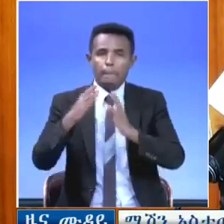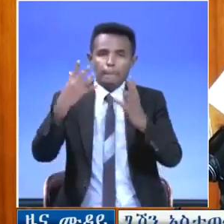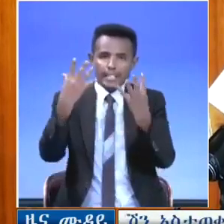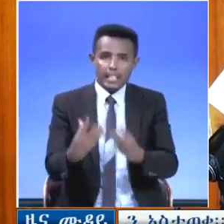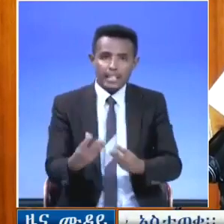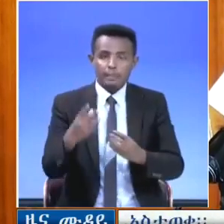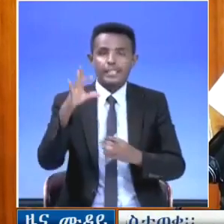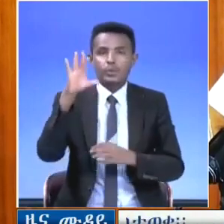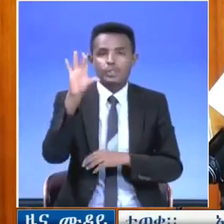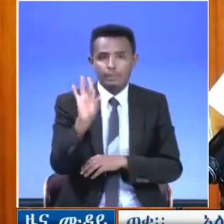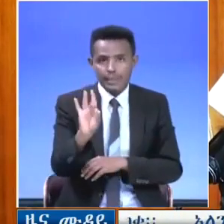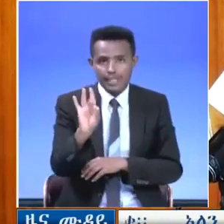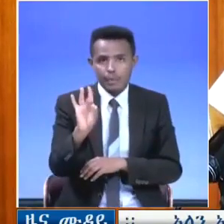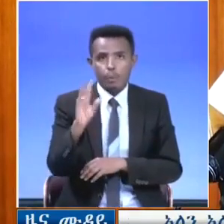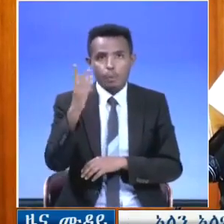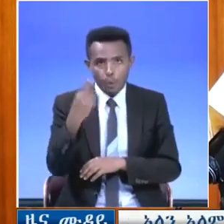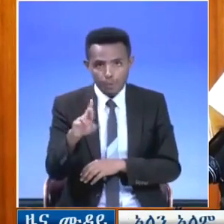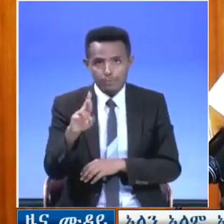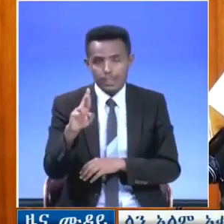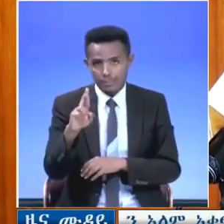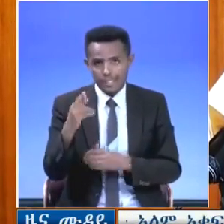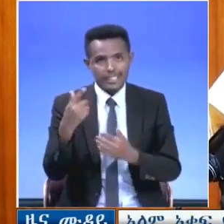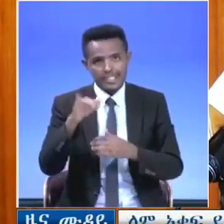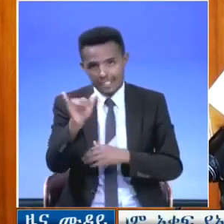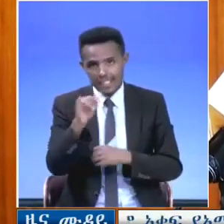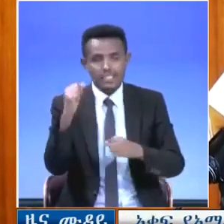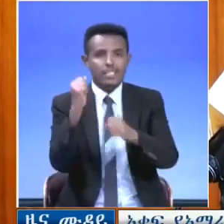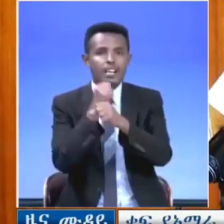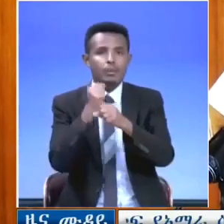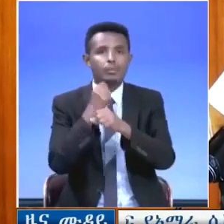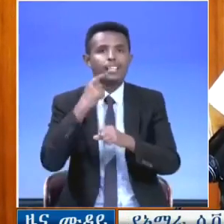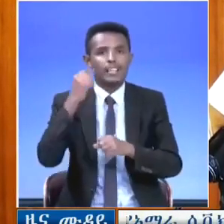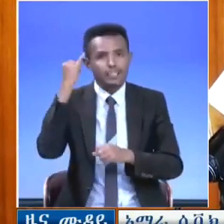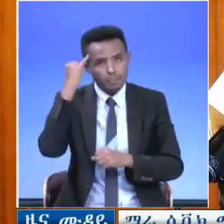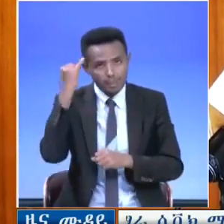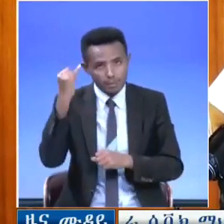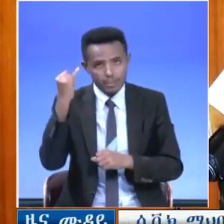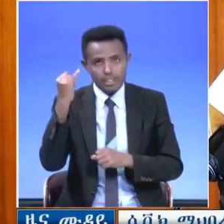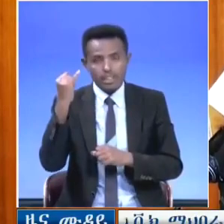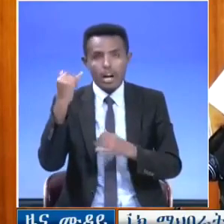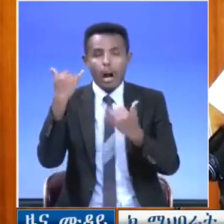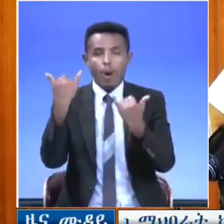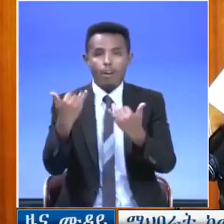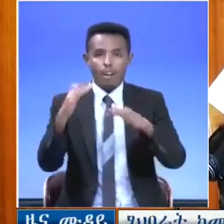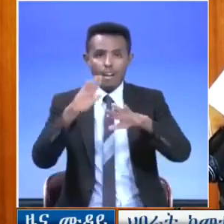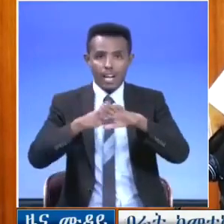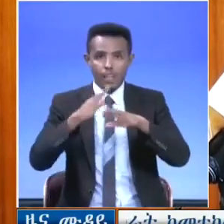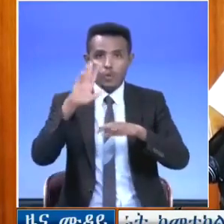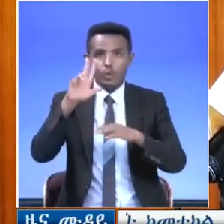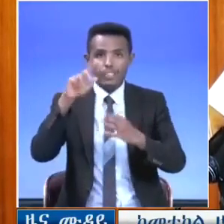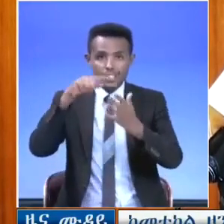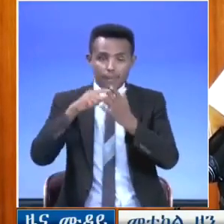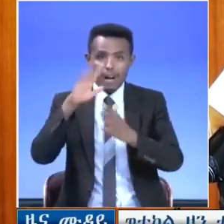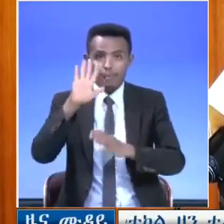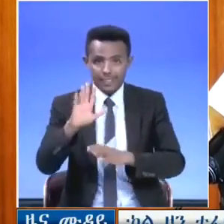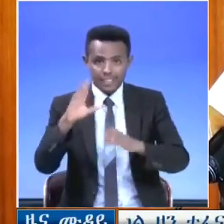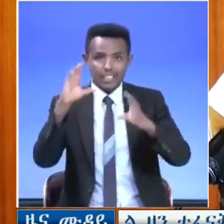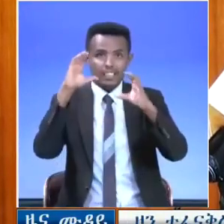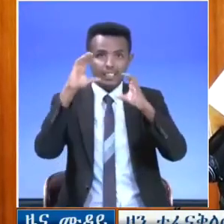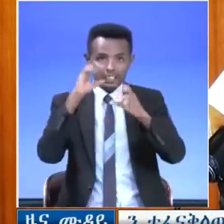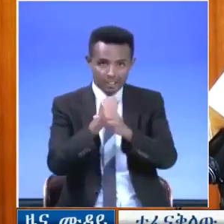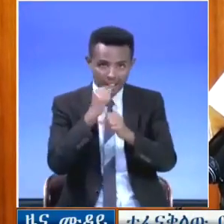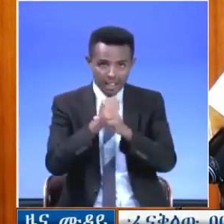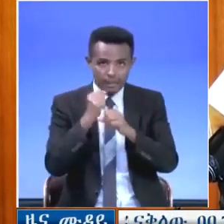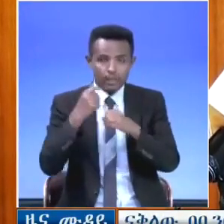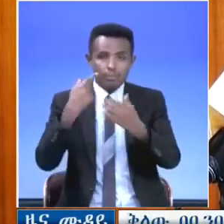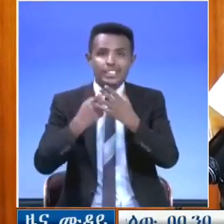ቢዘገይባቸው 8 ወር እንደዛ ይሰራል። አሁን ካለው ፕሮግረስ አንጻር ይሰራሉ ያስባሉ። አሁን ካለው ፕሮግረስ አሁን ላይ 3.5 ከሰራ በዚች አጭር